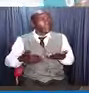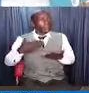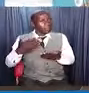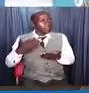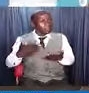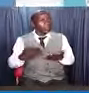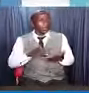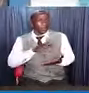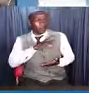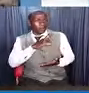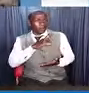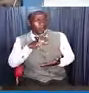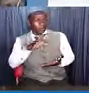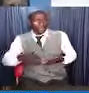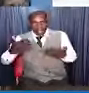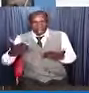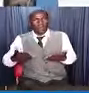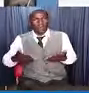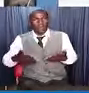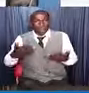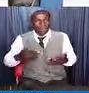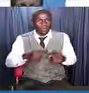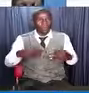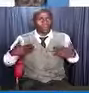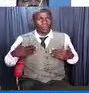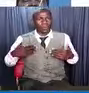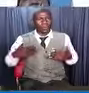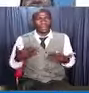brought for tunda every time. La kuwapa watu vitu. The fruit of giving to people.